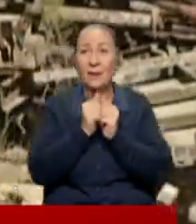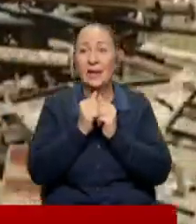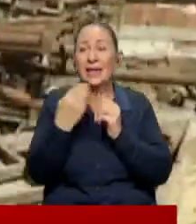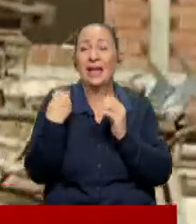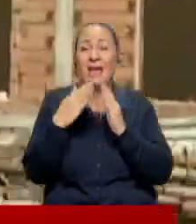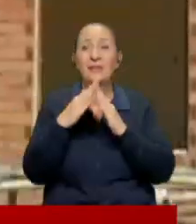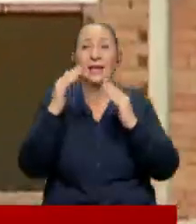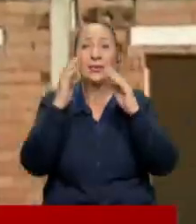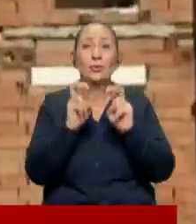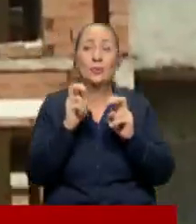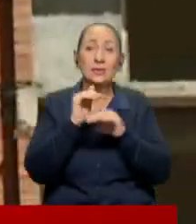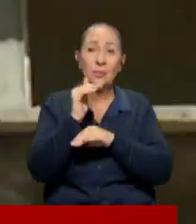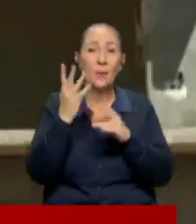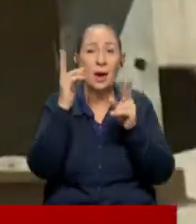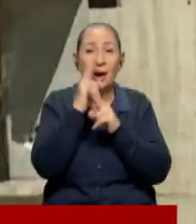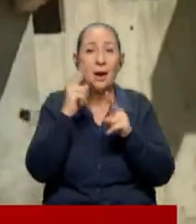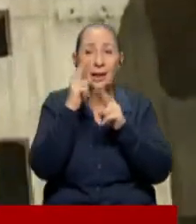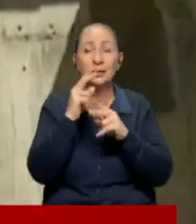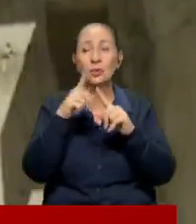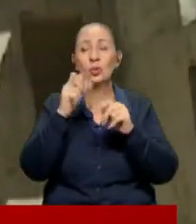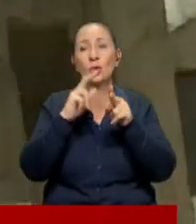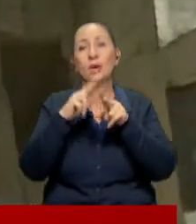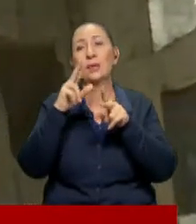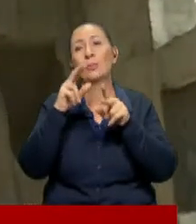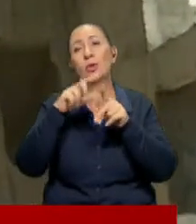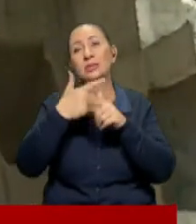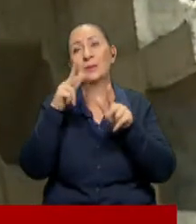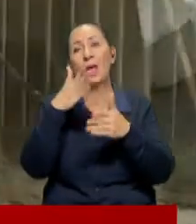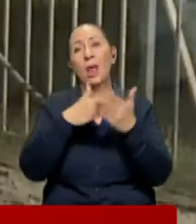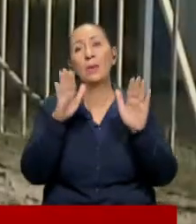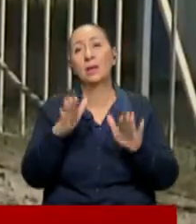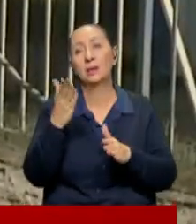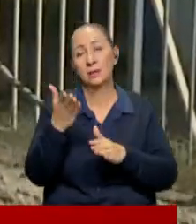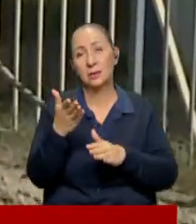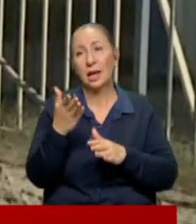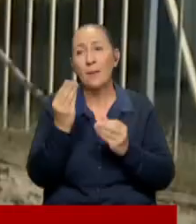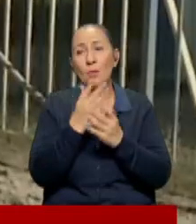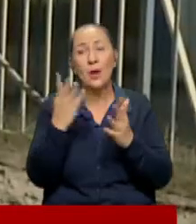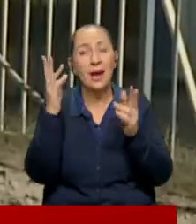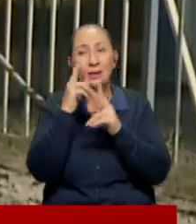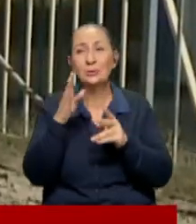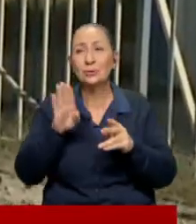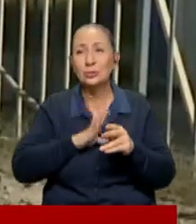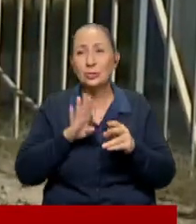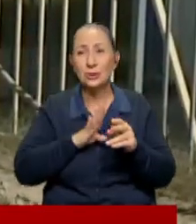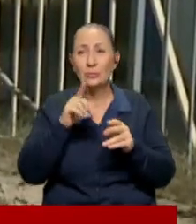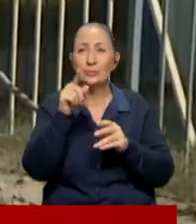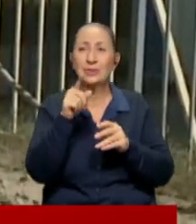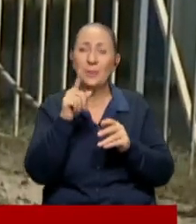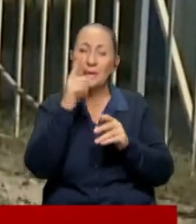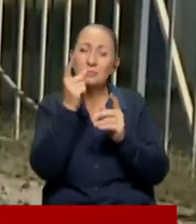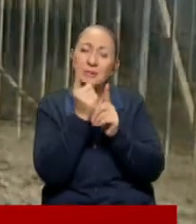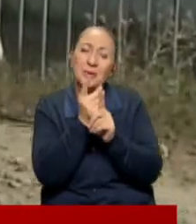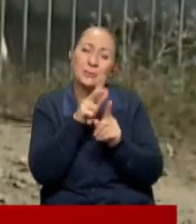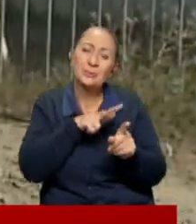yeni evlerinde yaşamaktı ama hayalleri de TOKİ projesi gibi yarım kaldı. En büyük hayalimiz çocuklarımla burada baş